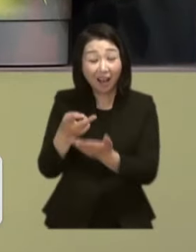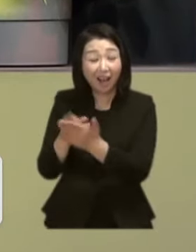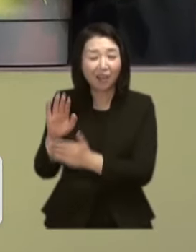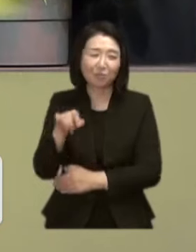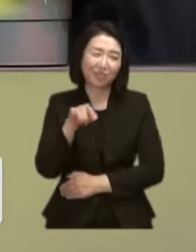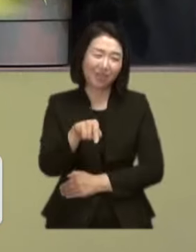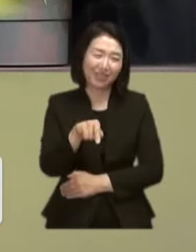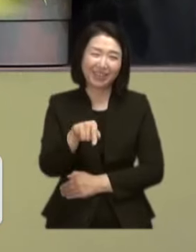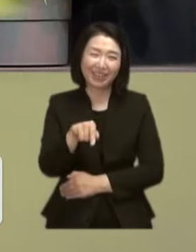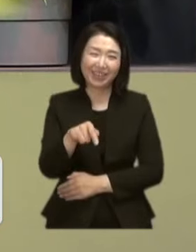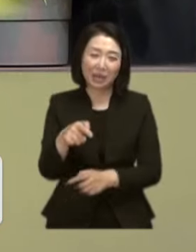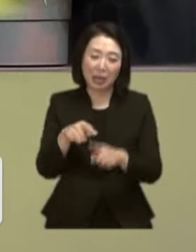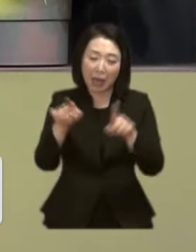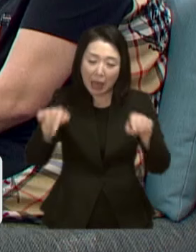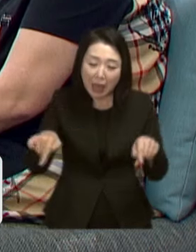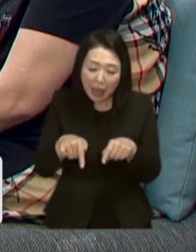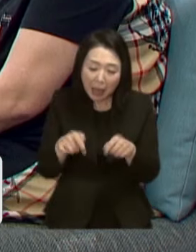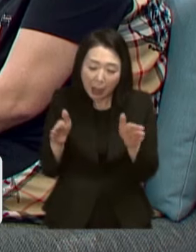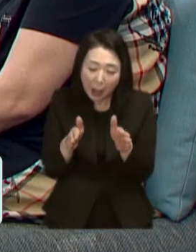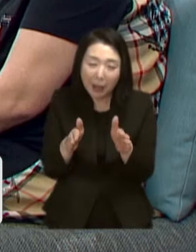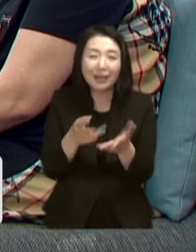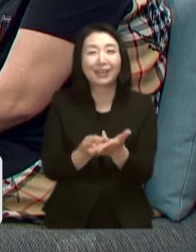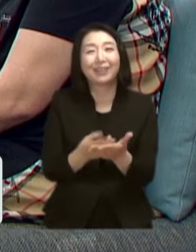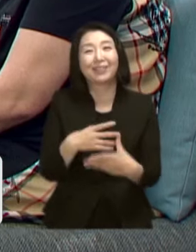더 자리입니다. 혼자 주무시는 예, 예.